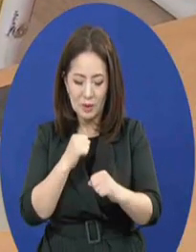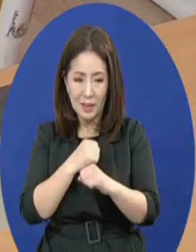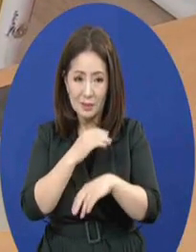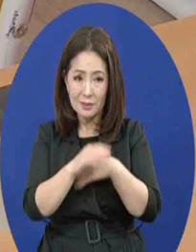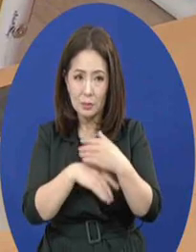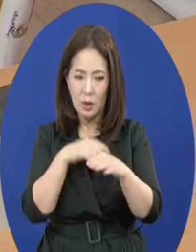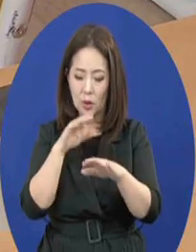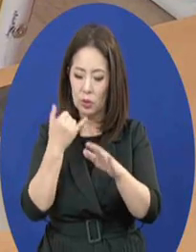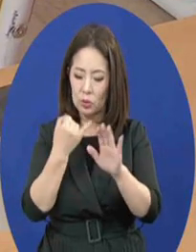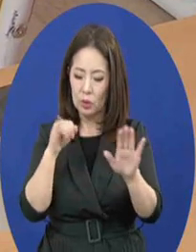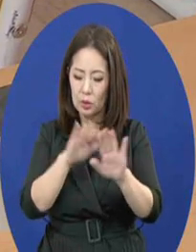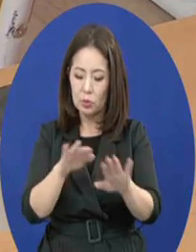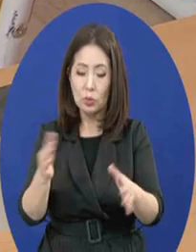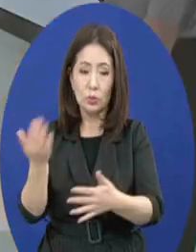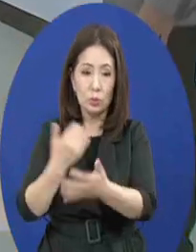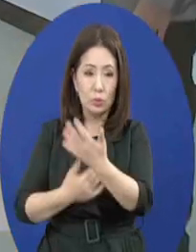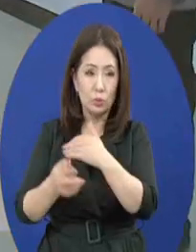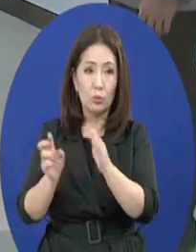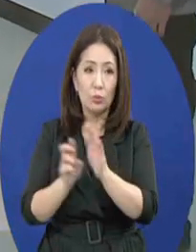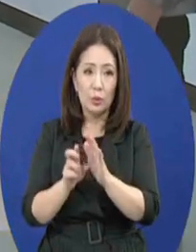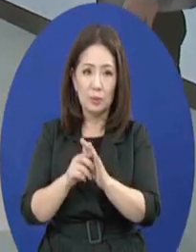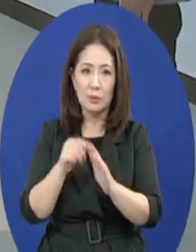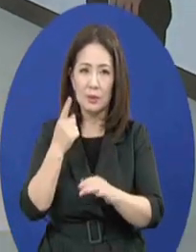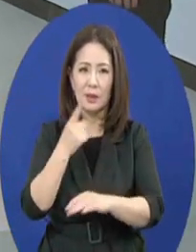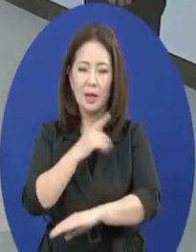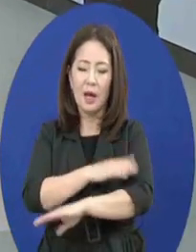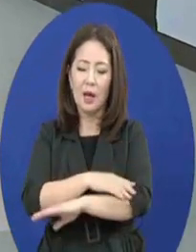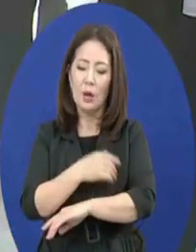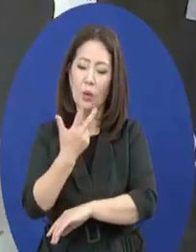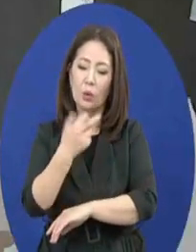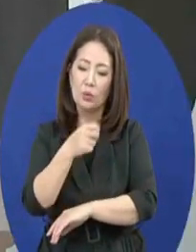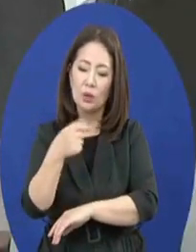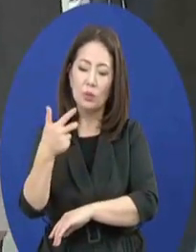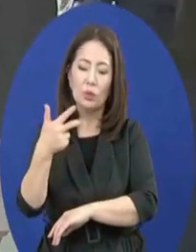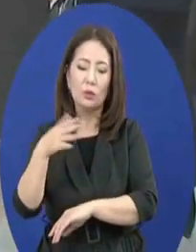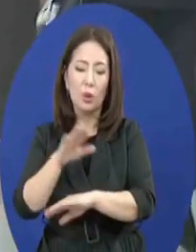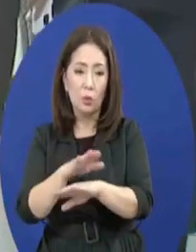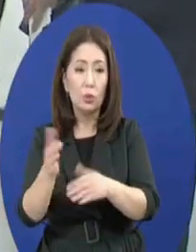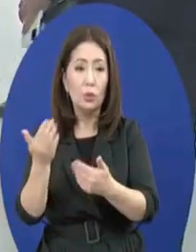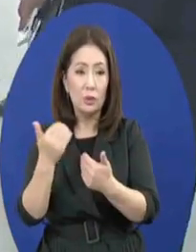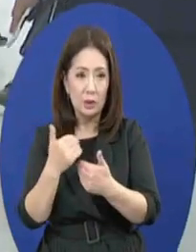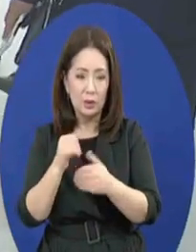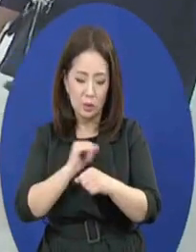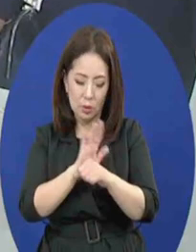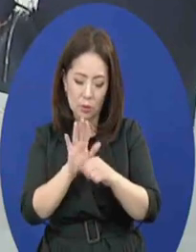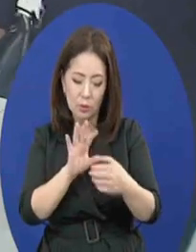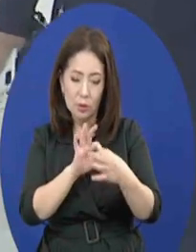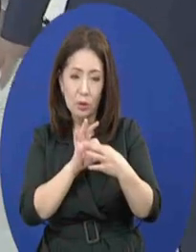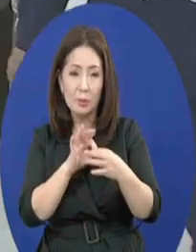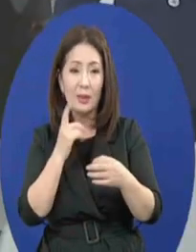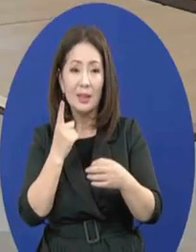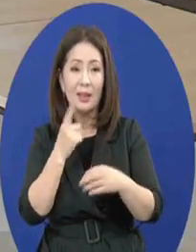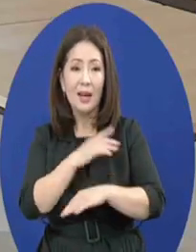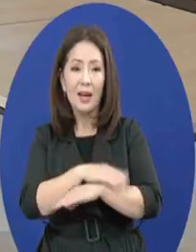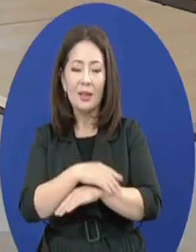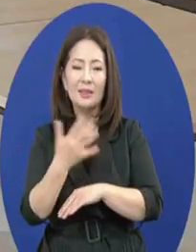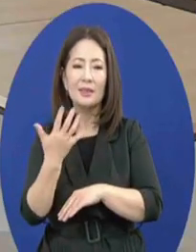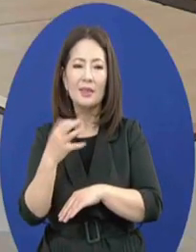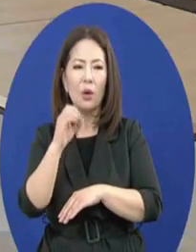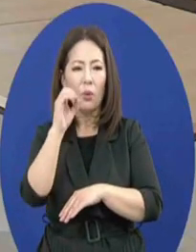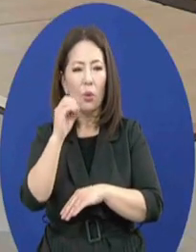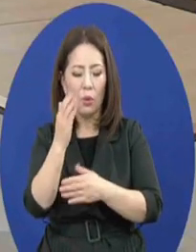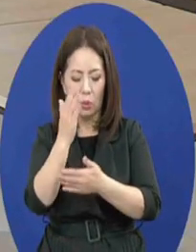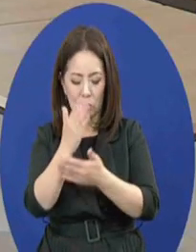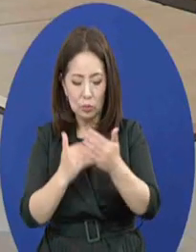ажиллавал 600 гаруй хүүхэд суралцах боломжтой. Нэг ангидаа 30-35 хүүхэд суралцсан. Гэхдээ цар тахлаа шалтгаалan нэг ангид